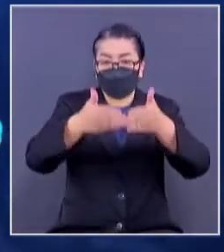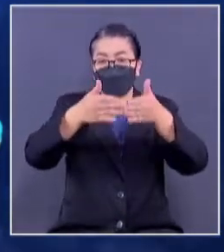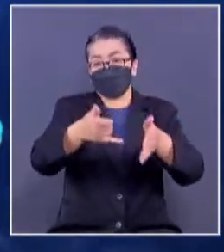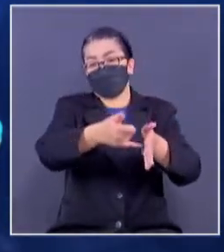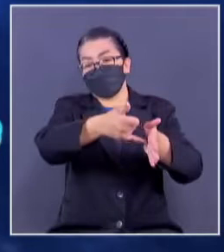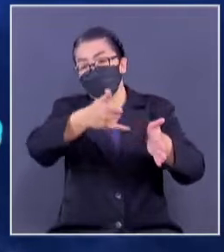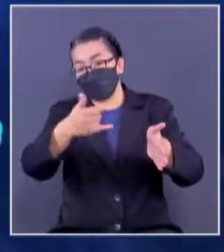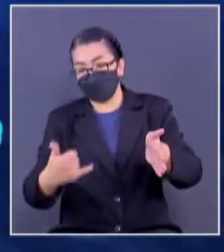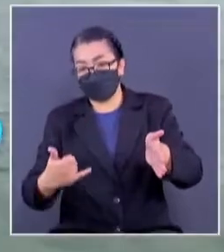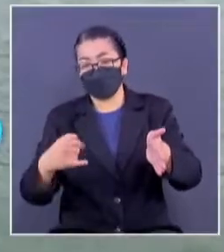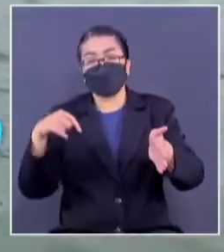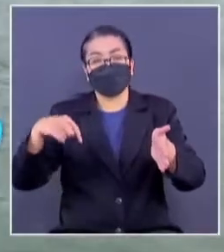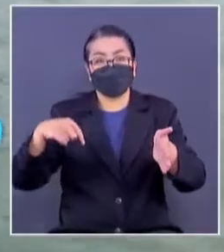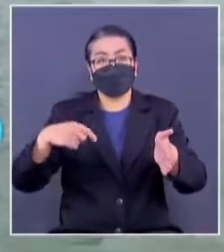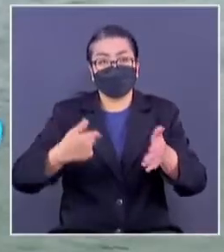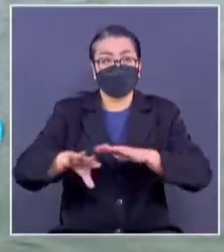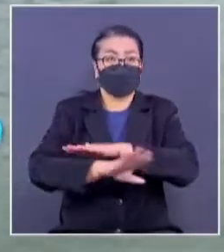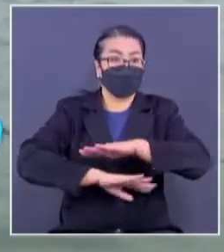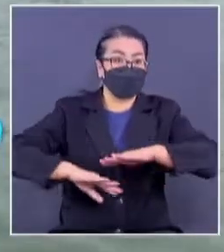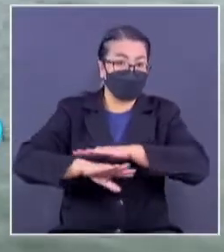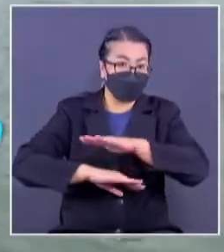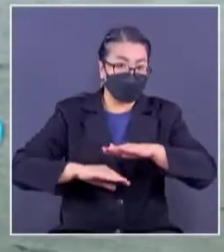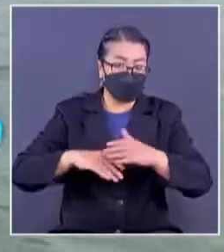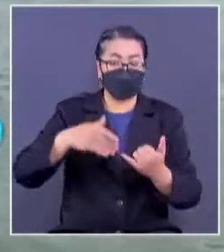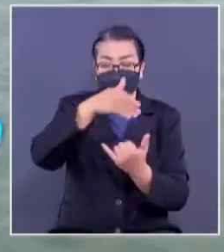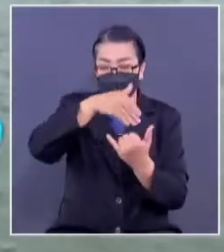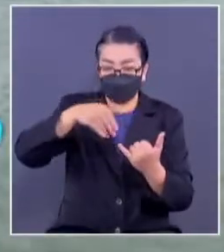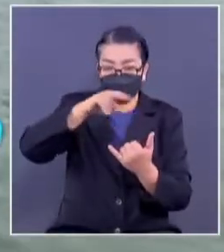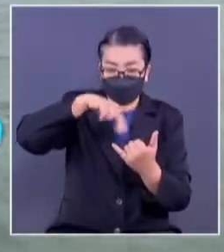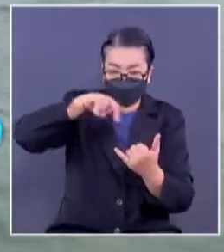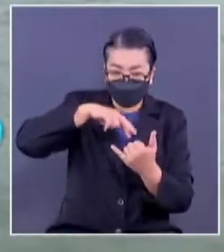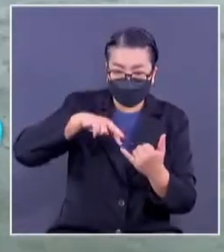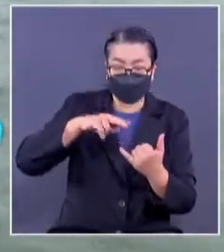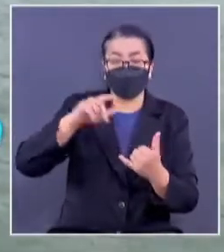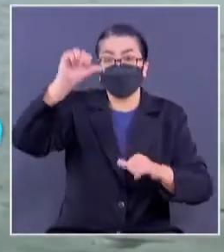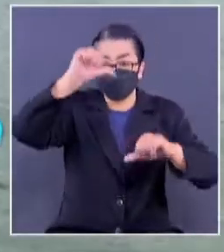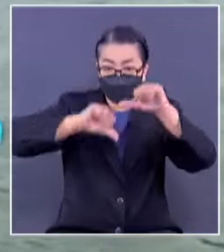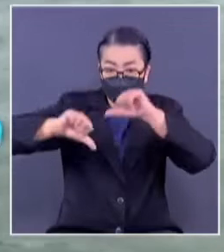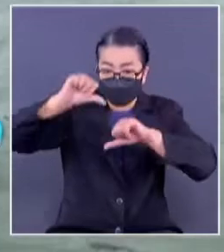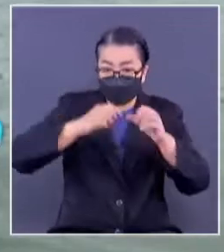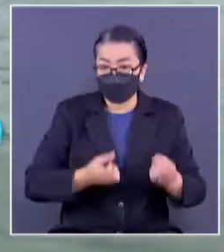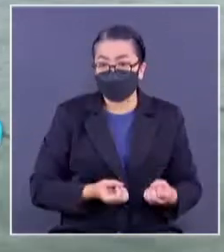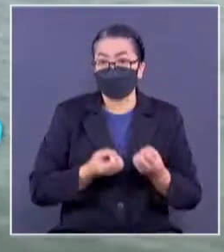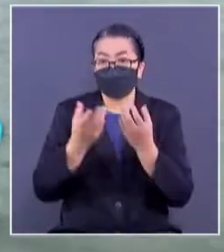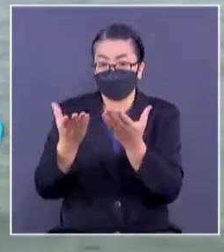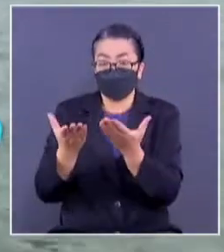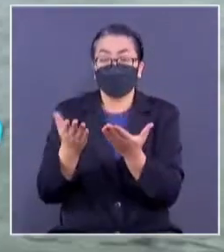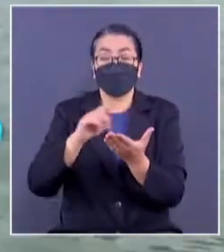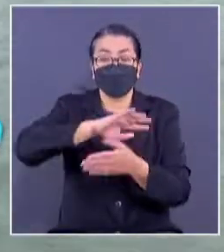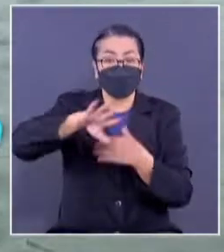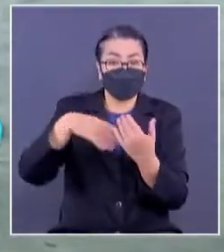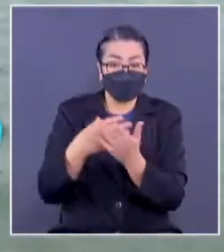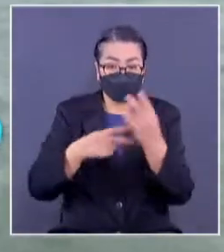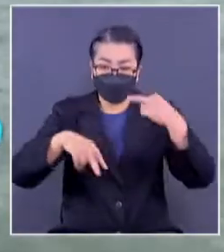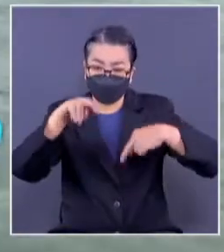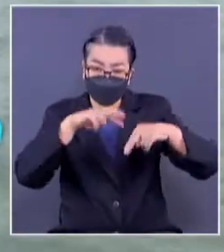ณะที่นี้นะคะก็ได้มีการส่งหลักฐานทางนิติวิทยาศาสตร์ไปตรวจสอบกับภาควิชานิติเวชศาสตร์นะคะแล้วก็คณะ